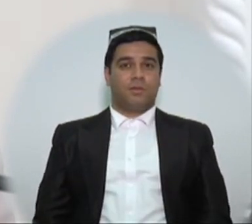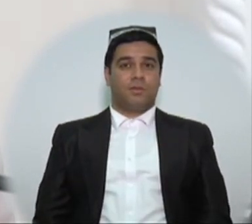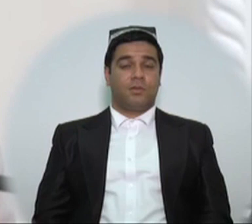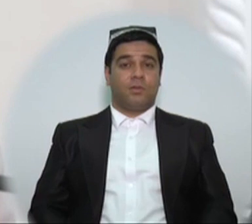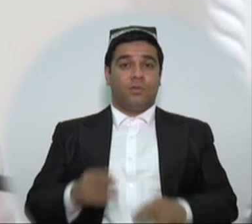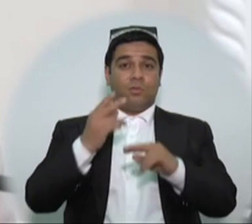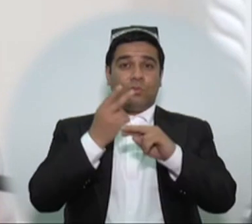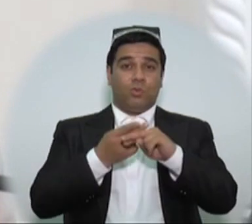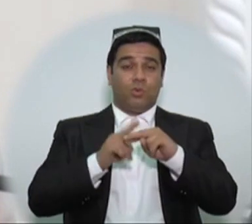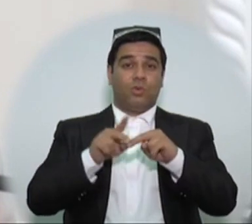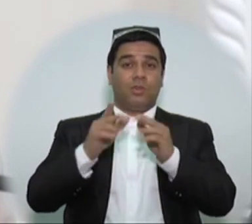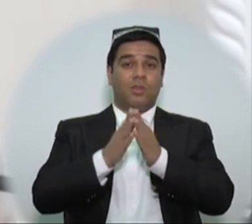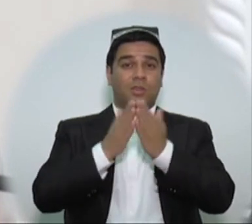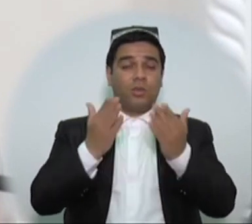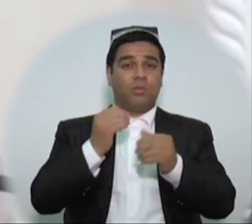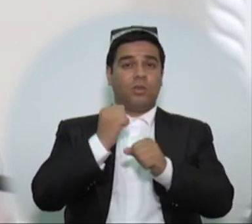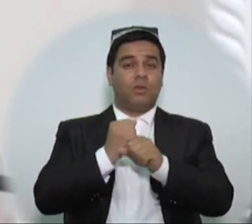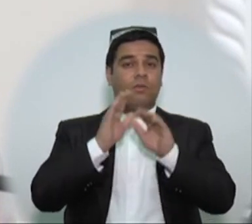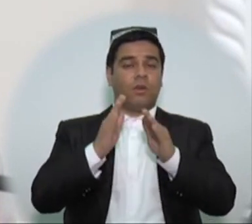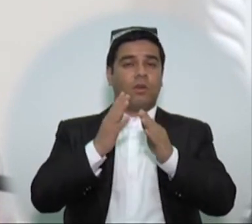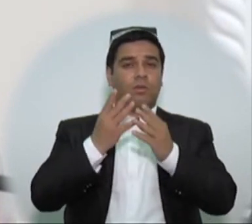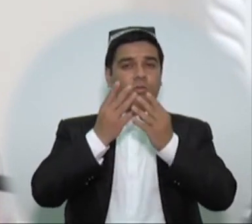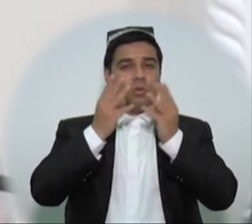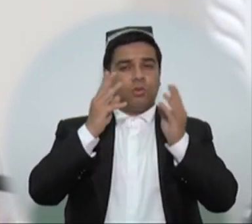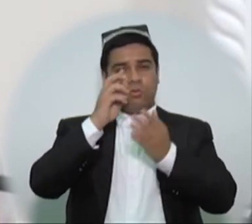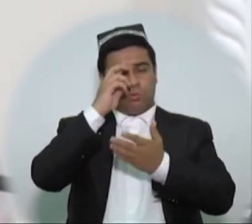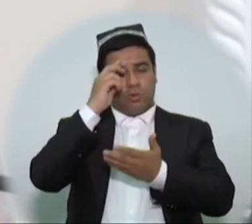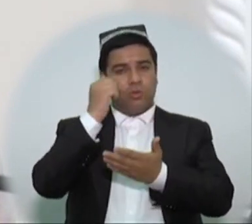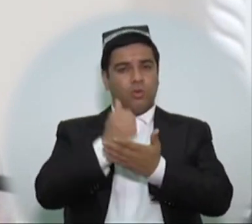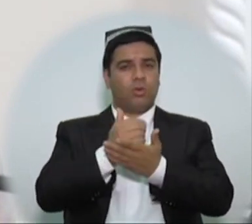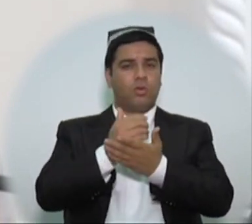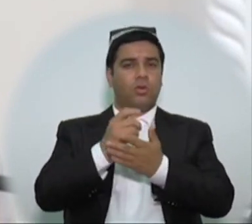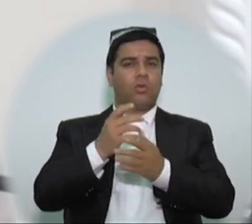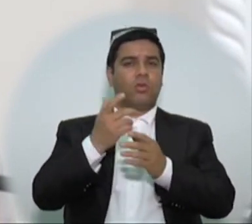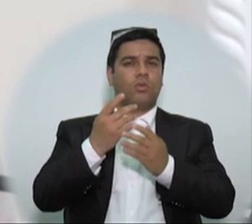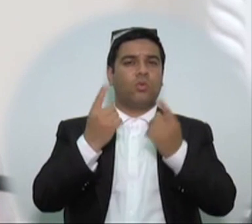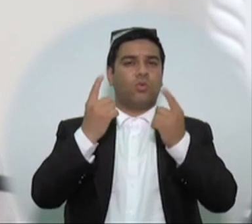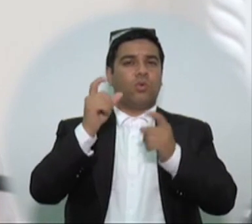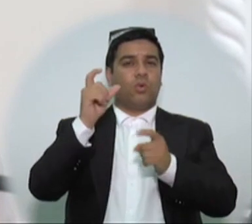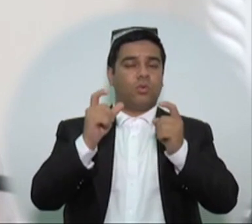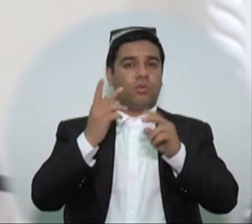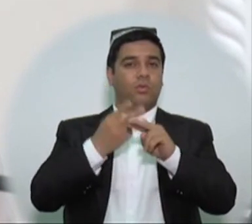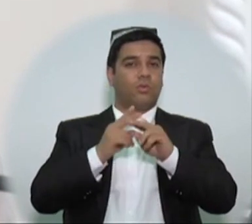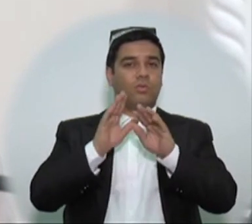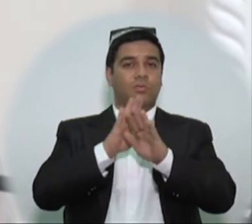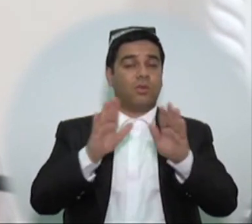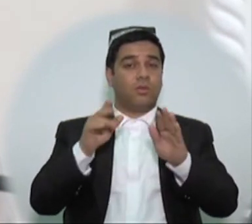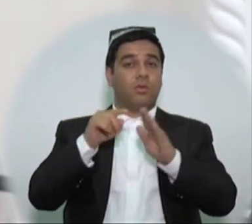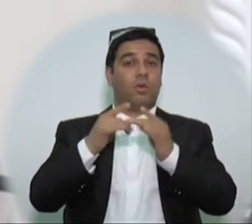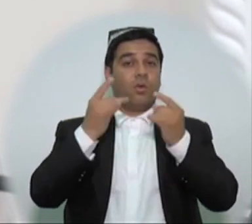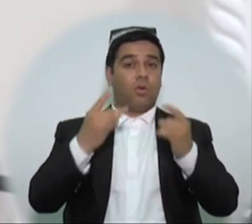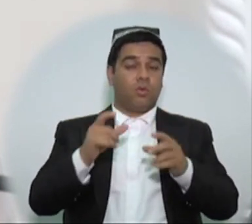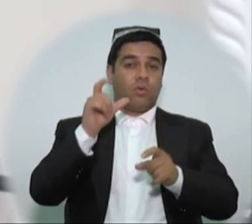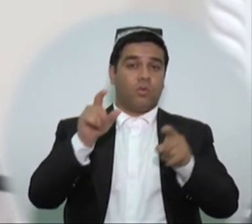Bu kitob ishiga faqat podshohlar, katta odamlar, olimlargina urinmasdan oddiy